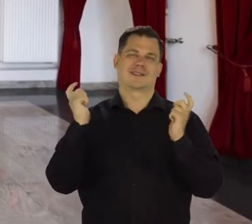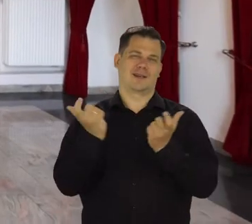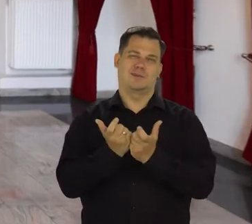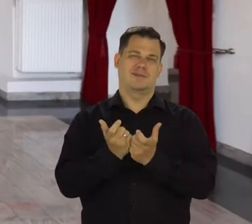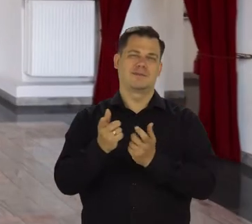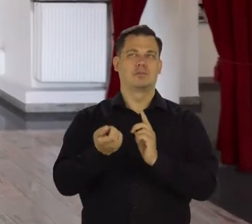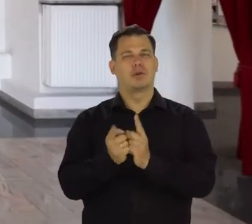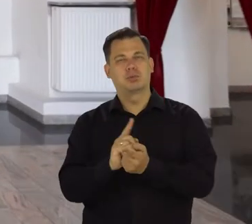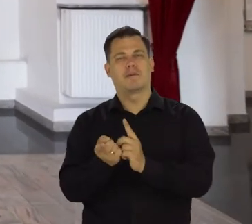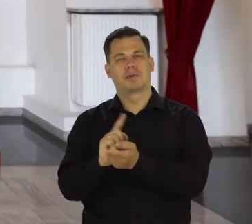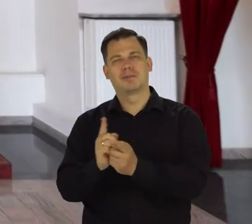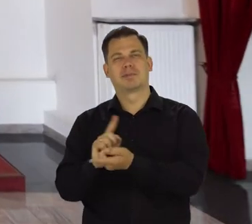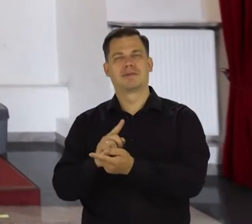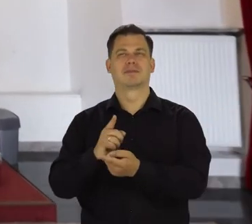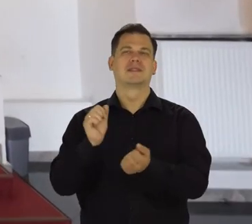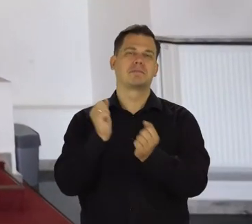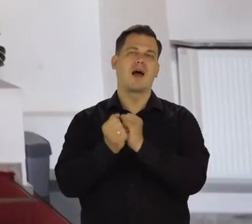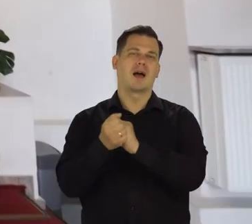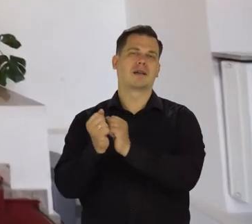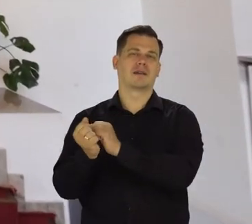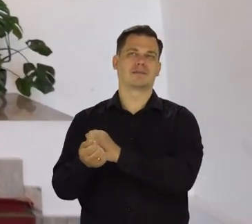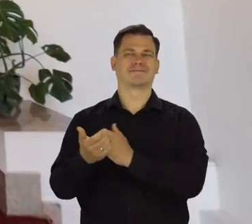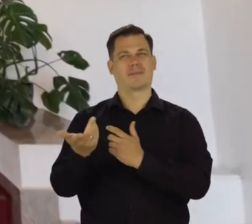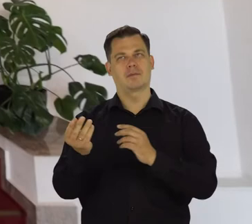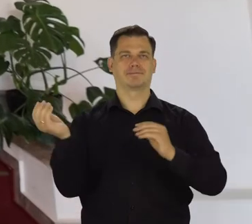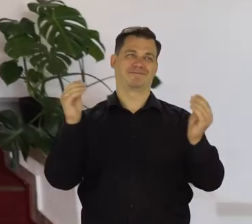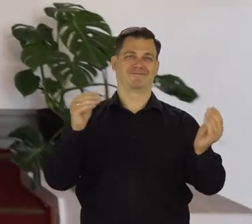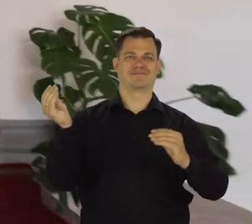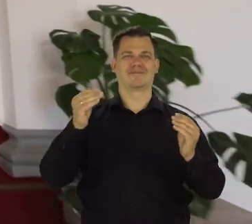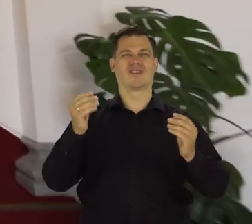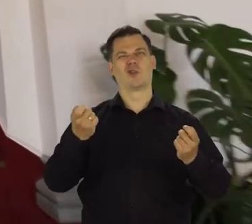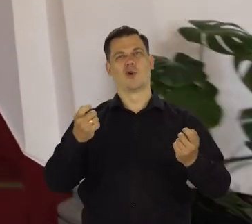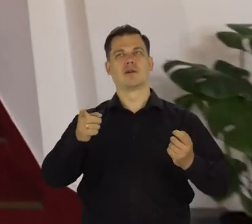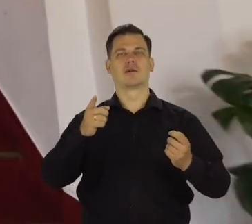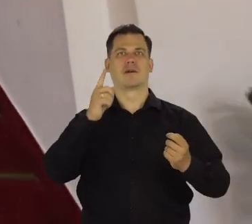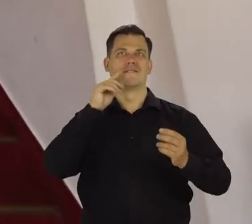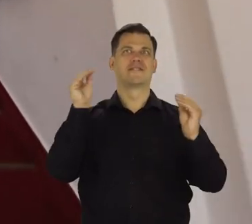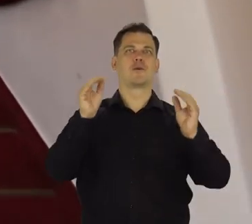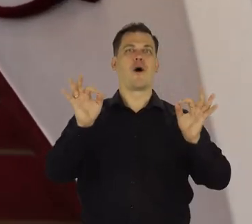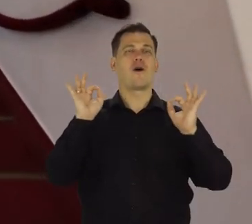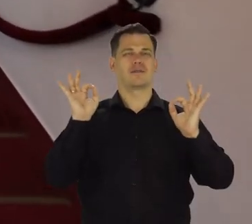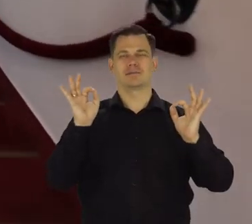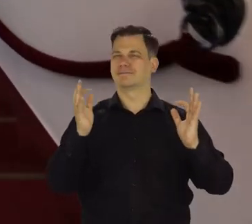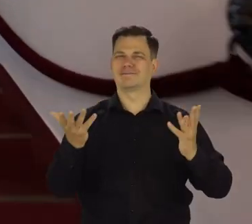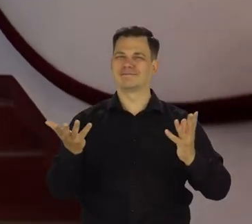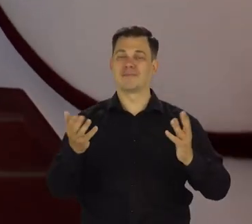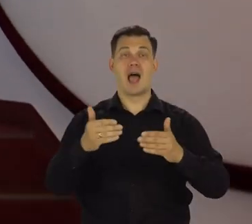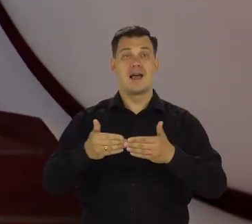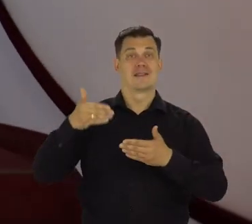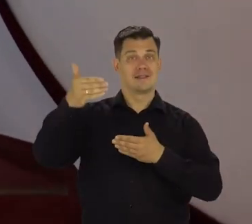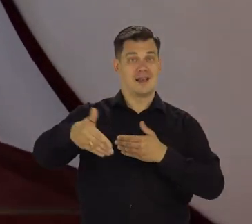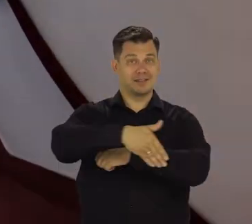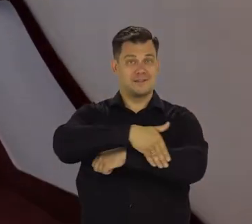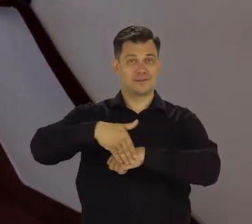niestety nie w całości, bo przebudowy w kolejnych dekadach powodowały różnego rodzaju uszczerbek tego wystroju wewnętrznego. Na szczęście